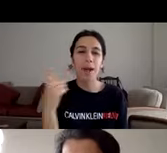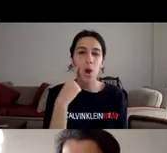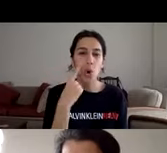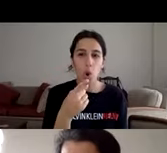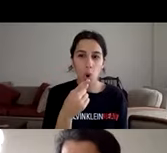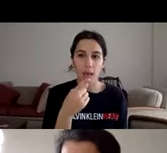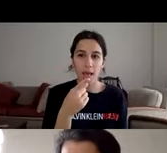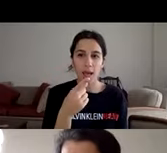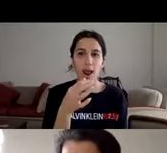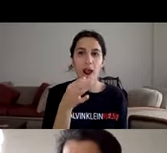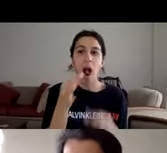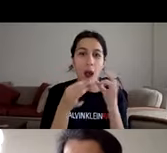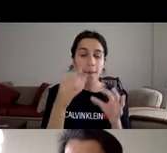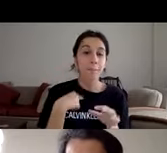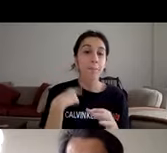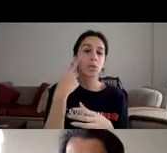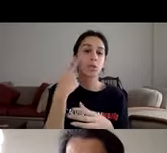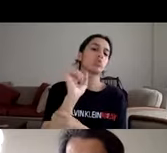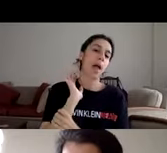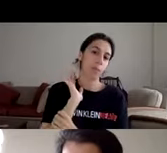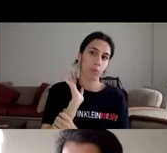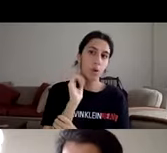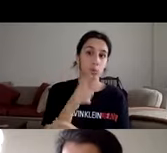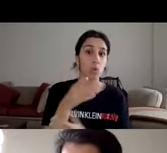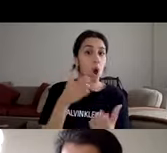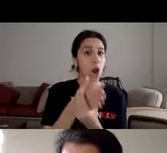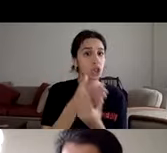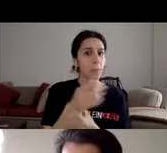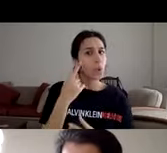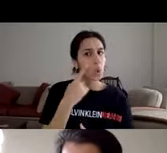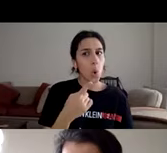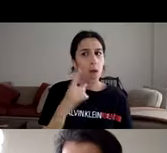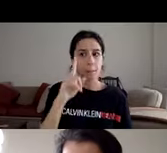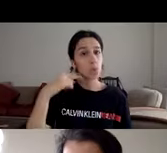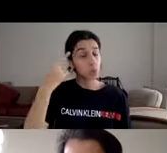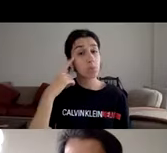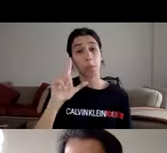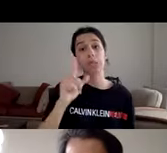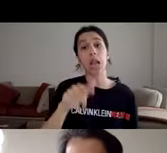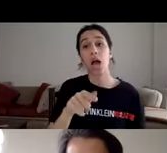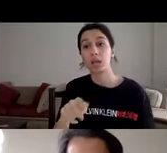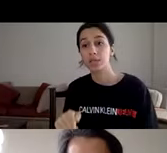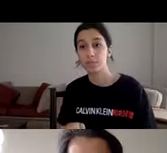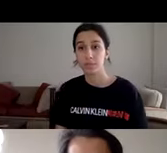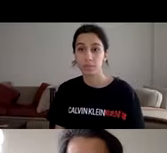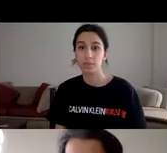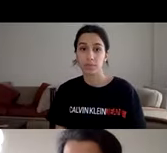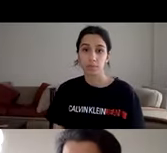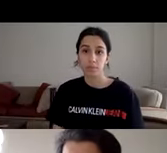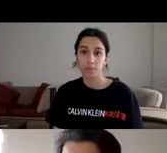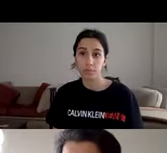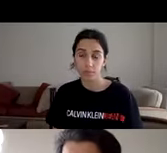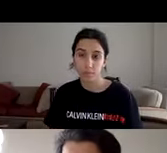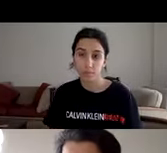bu haber deyip onu bize göstermiyor. Bu da bence erişilebilir kapsamında artık düşünmemiz gereken işin